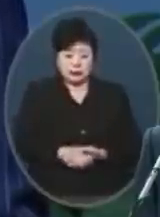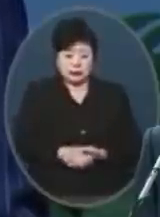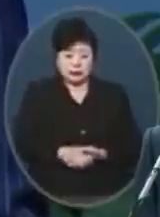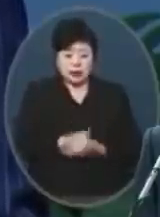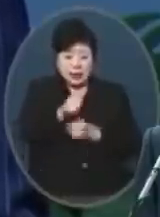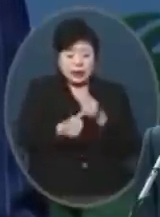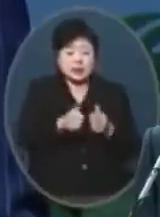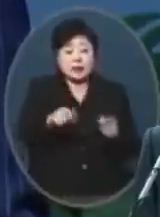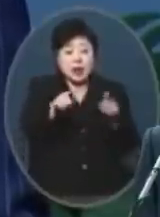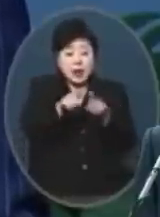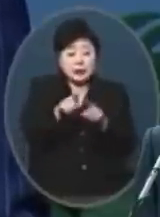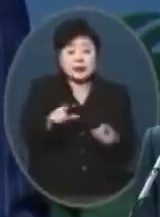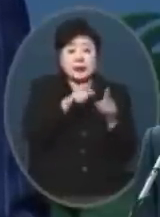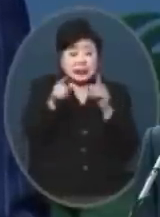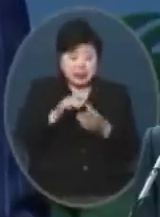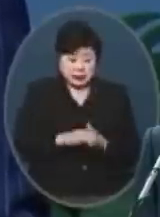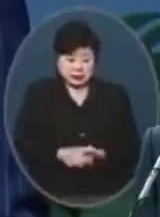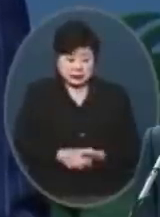하나님과 함께 삽니다.